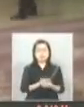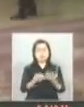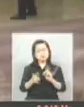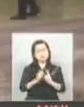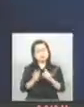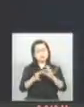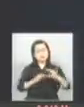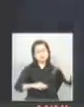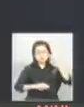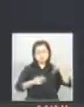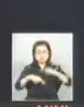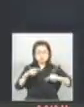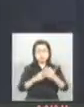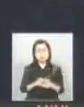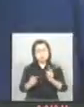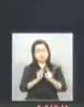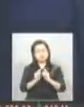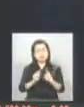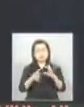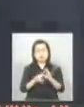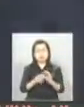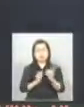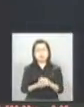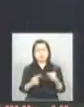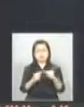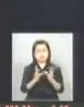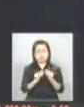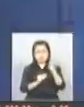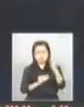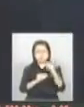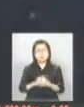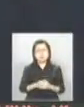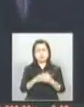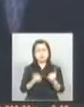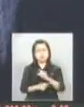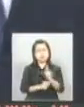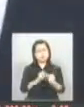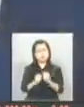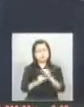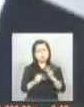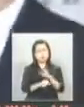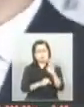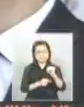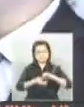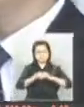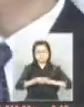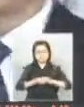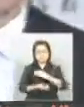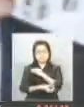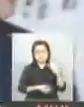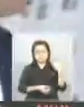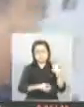งรวมถึงการวางกรอบหารือระดับสูงสำหรับการประชุมในปีหน้าเนื่องในโอกาสครบรอบ40ปีความสัมพันธ์ทางการทูตระหว่